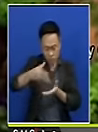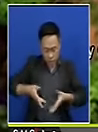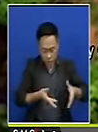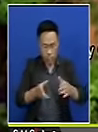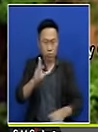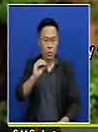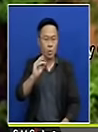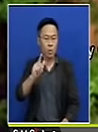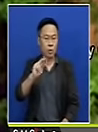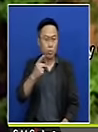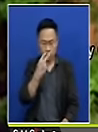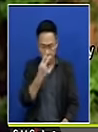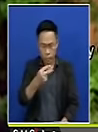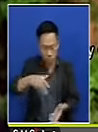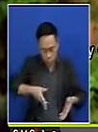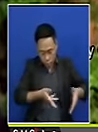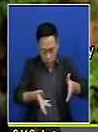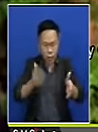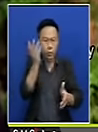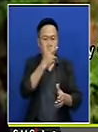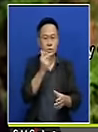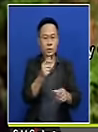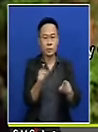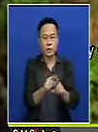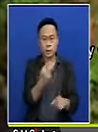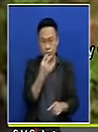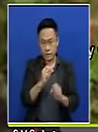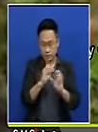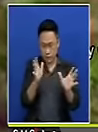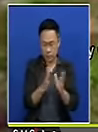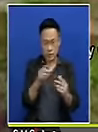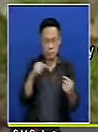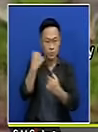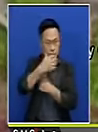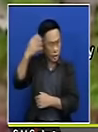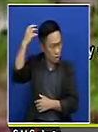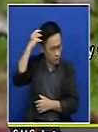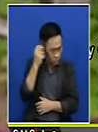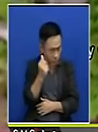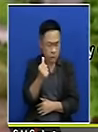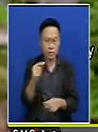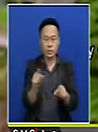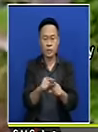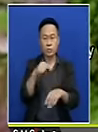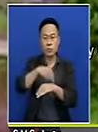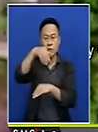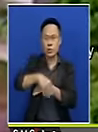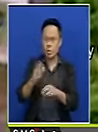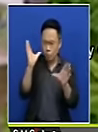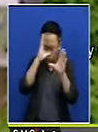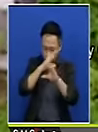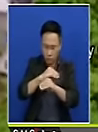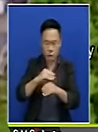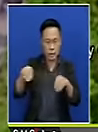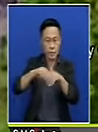น้ำโขงด้วยนะครับที่ไหลโค้งไปอย่างสง่างามครับสามารถมองเห็นไปถึงฝั่งลาวได้เลยนะครับโดยเฉพาะในช่วงยามเย็นนั้นส